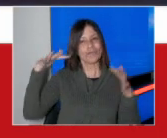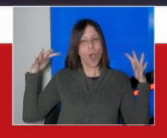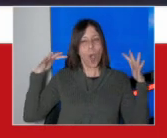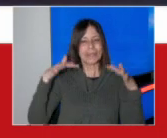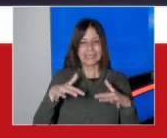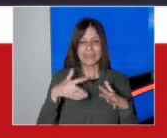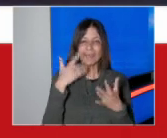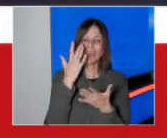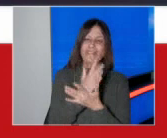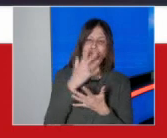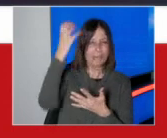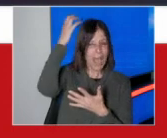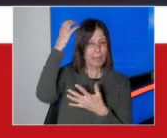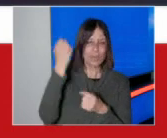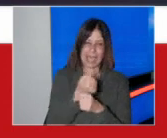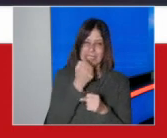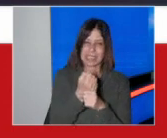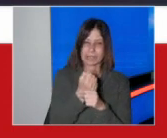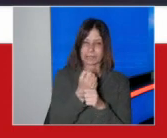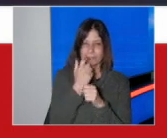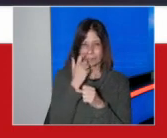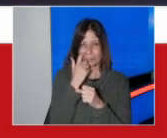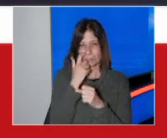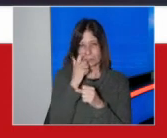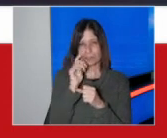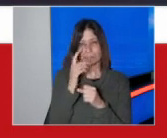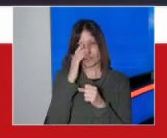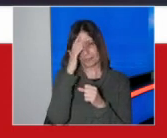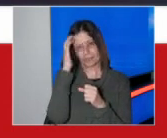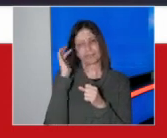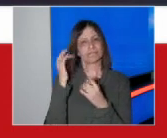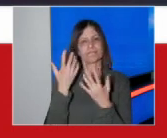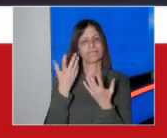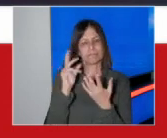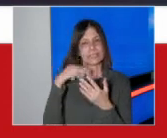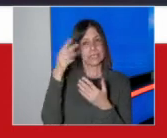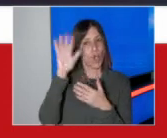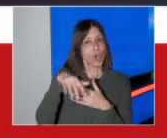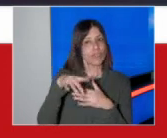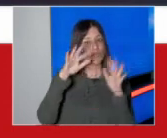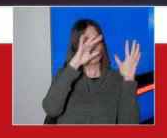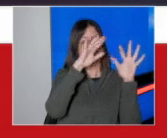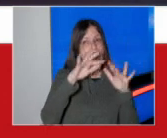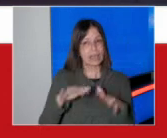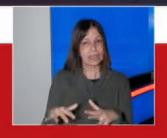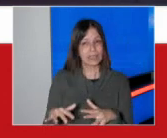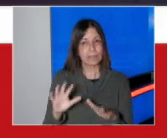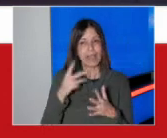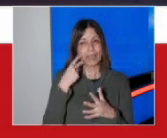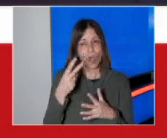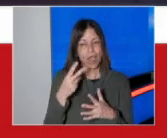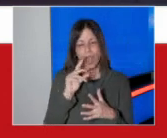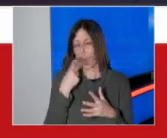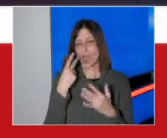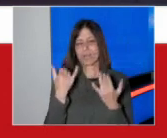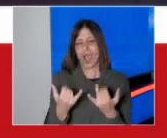שם. ואם כבר בחרמון הסכינן, נחום מליק, מה עם עוד קצת שלג? מה אתה רואה? לא רואים